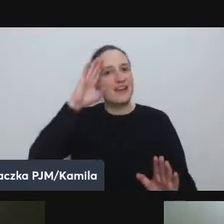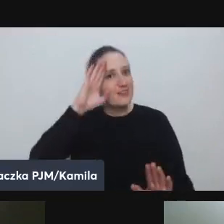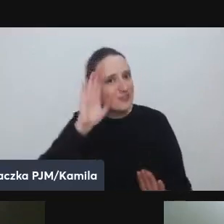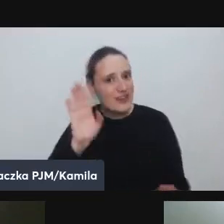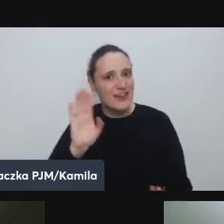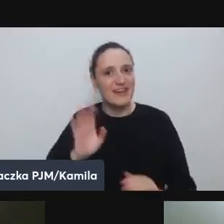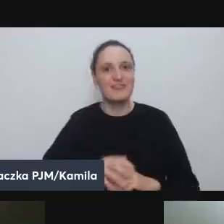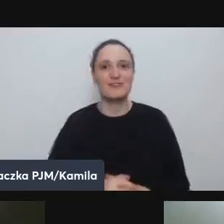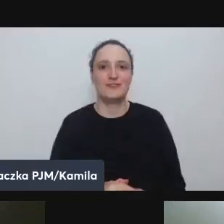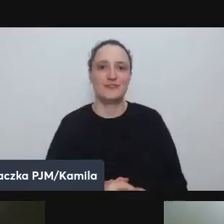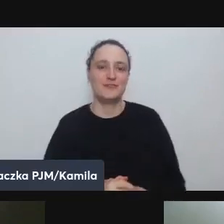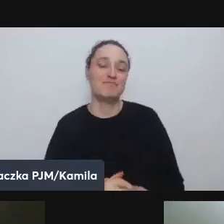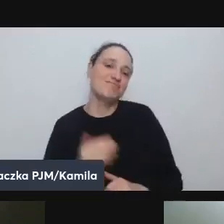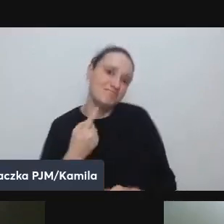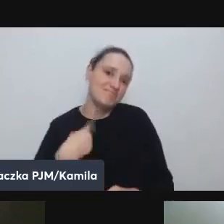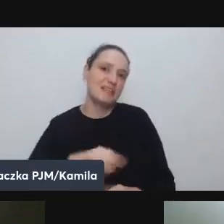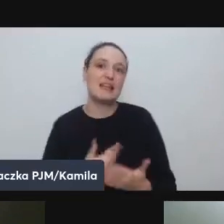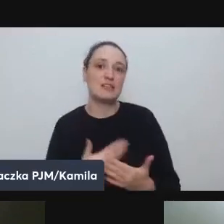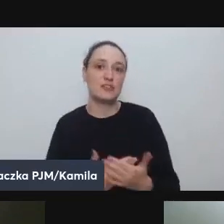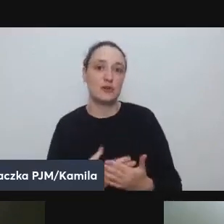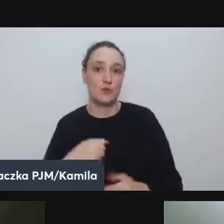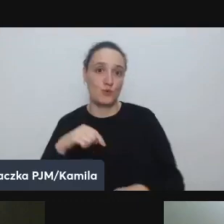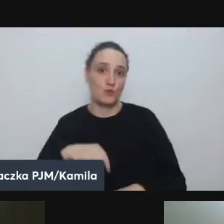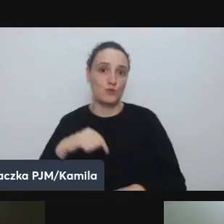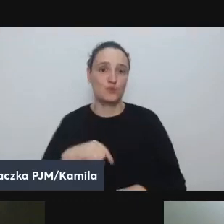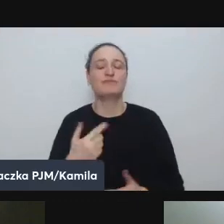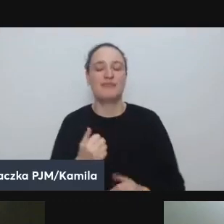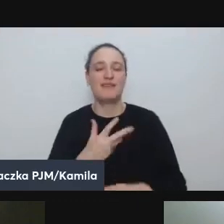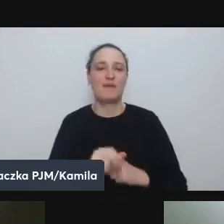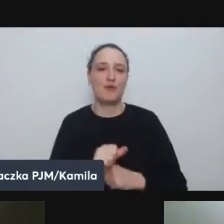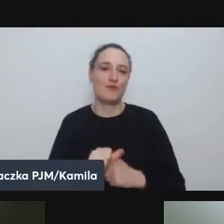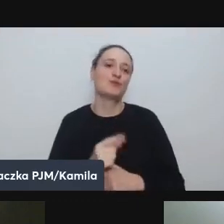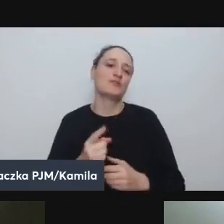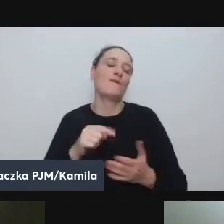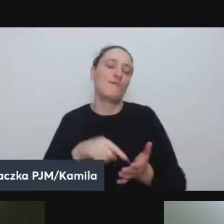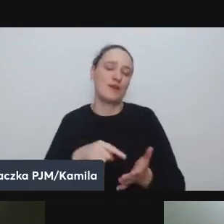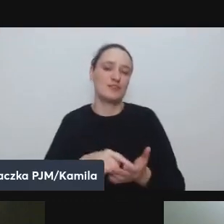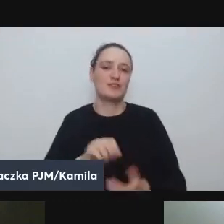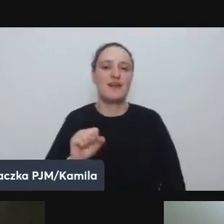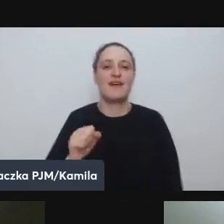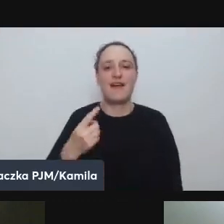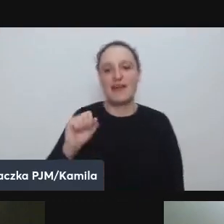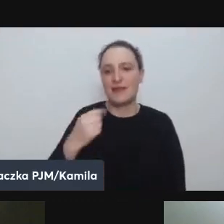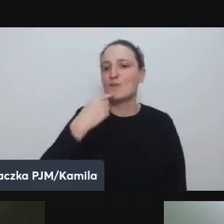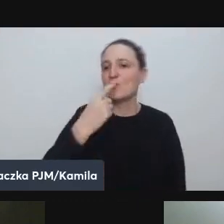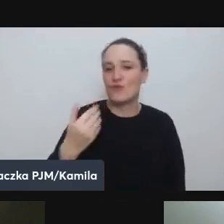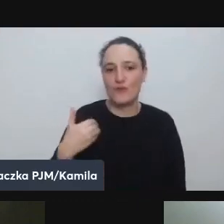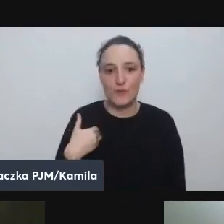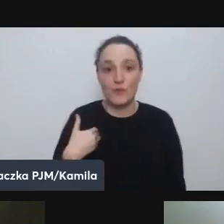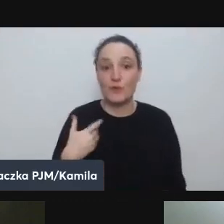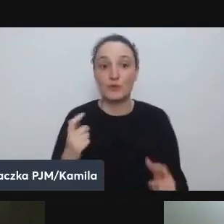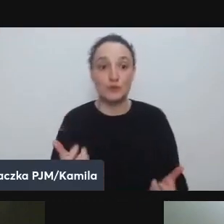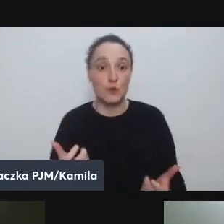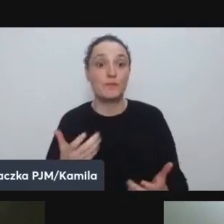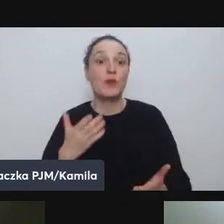Jesteśmy tu z kilku powodów. Oczywiście dużym, ważnym powodem jest to, co powiedziała Ada, czyli to, że jesteśmy po